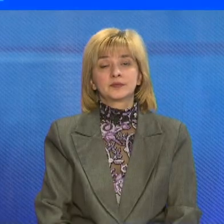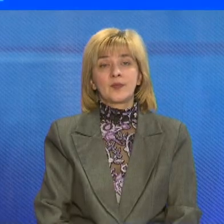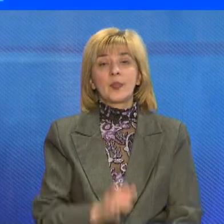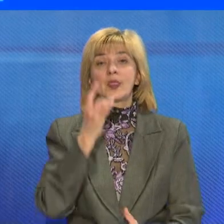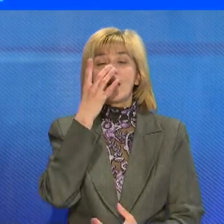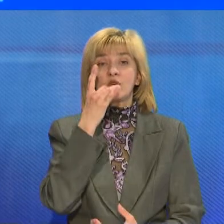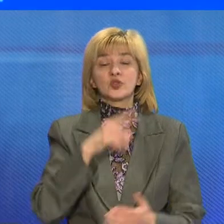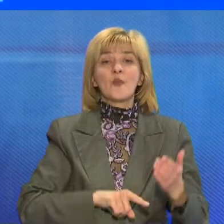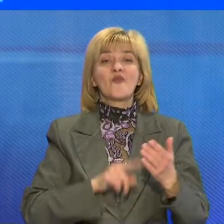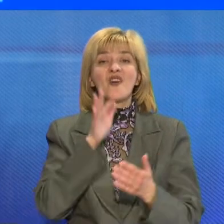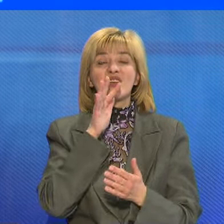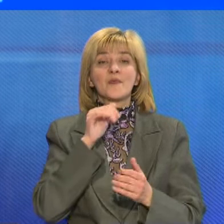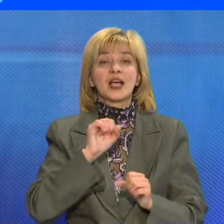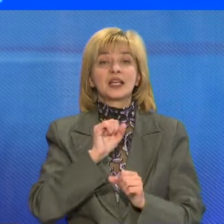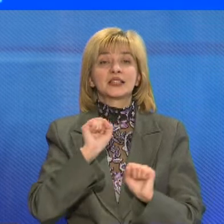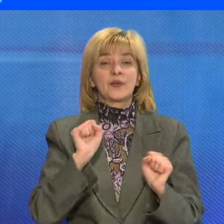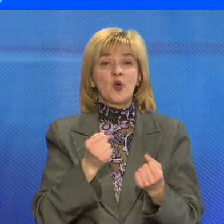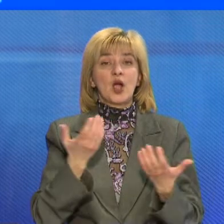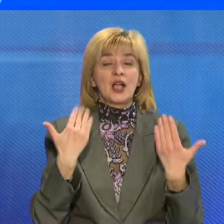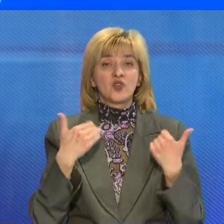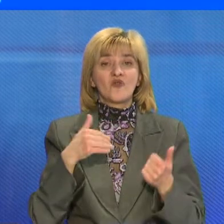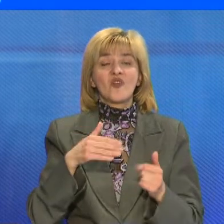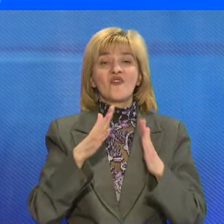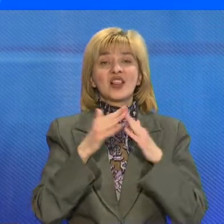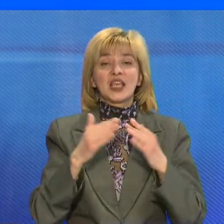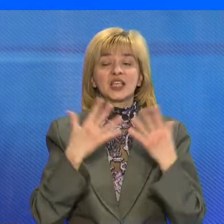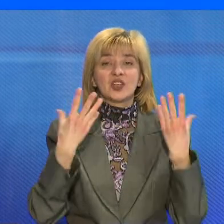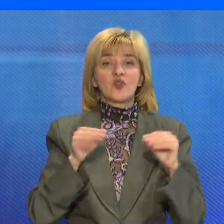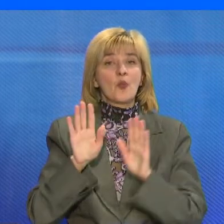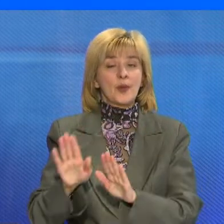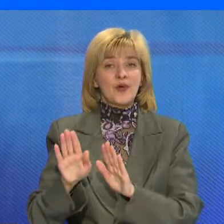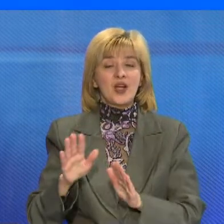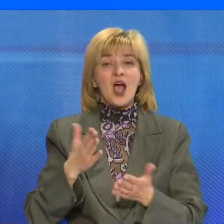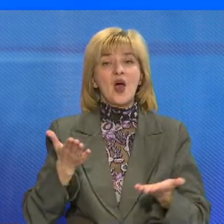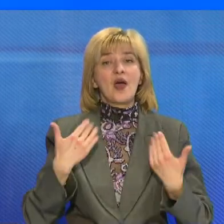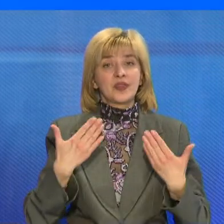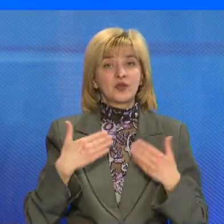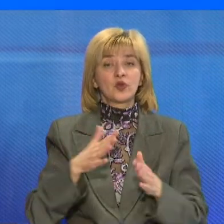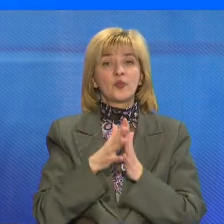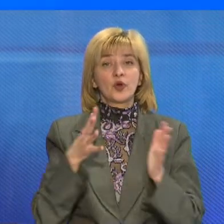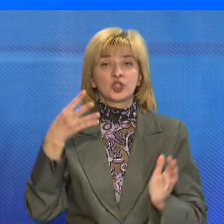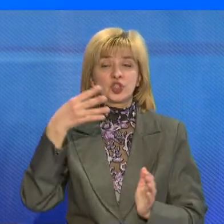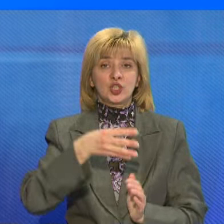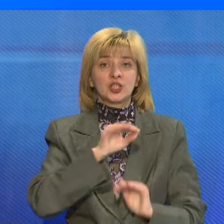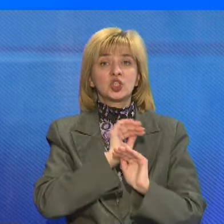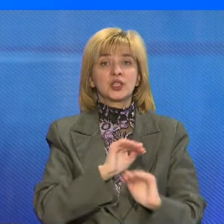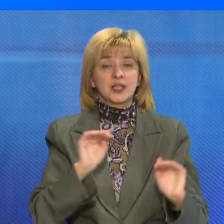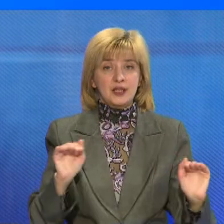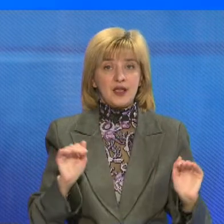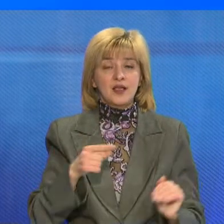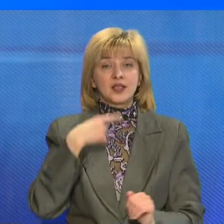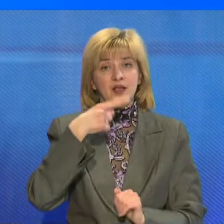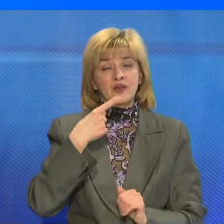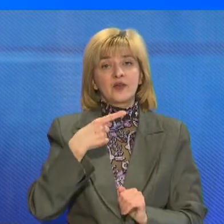На Гродненщине подчас зимовых каникулов у лагерах с дневным пребыванием отпочили больше за 4000 школьников, поведомили у областном